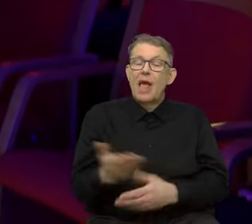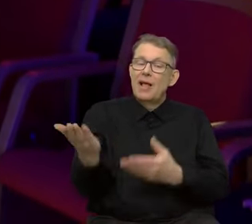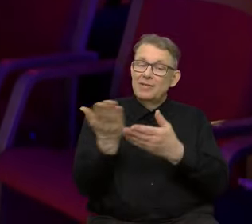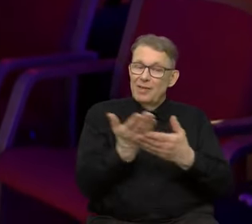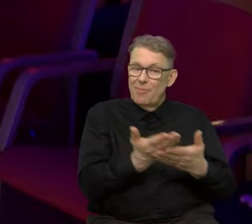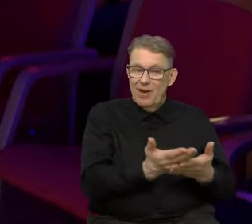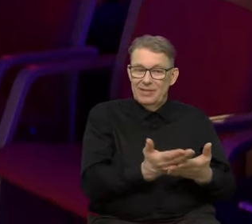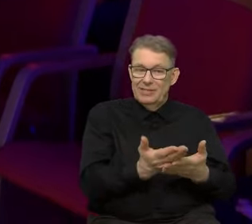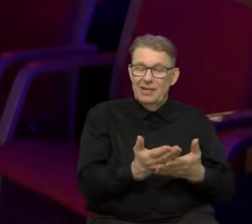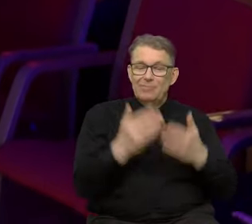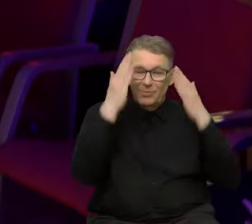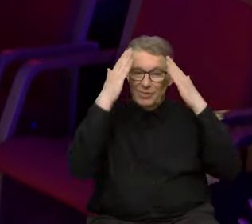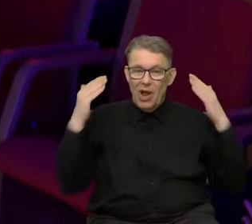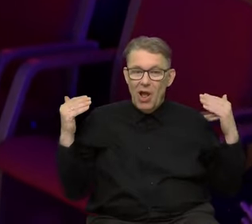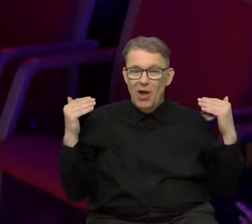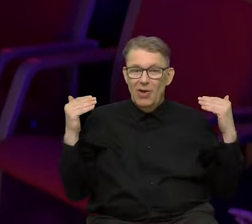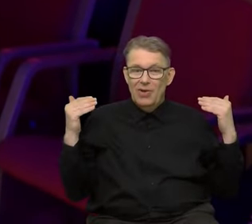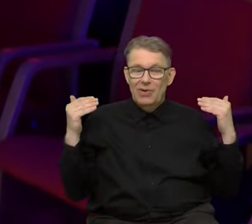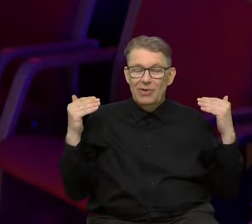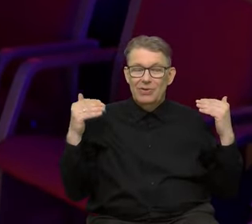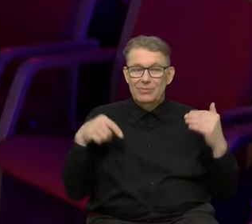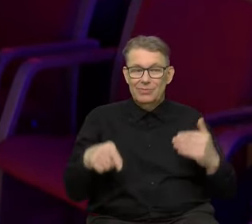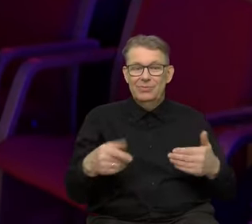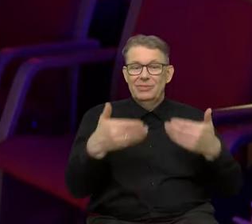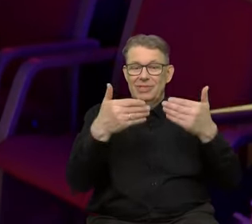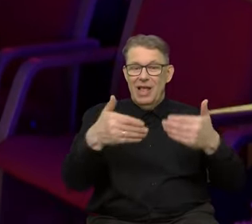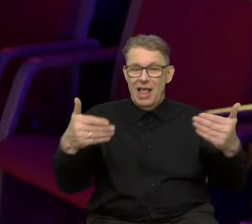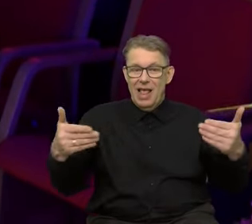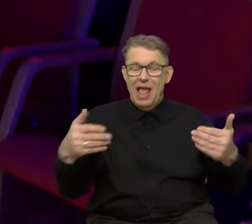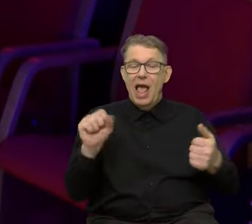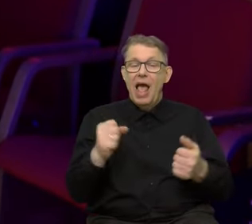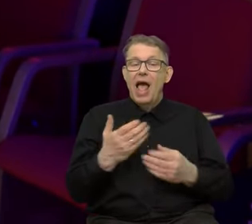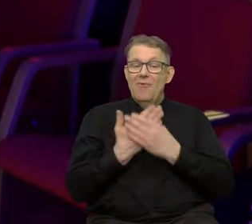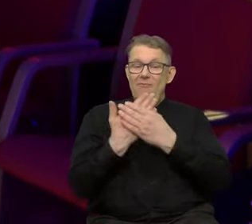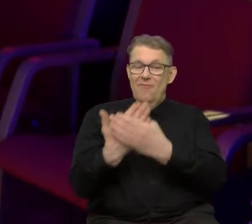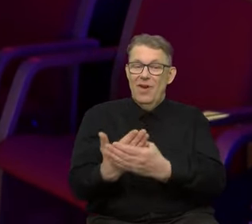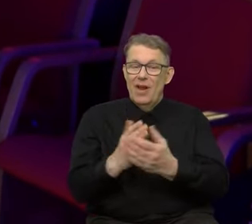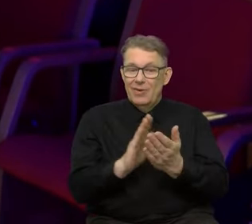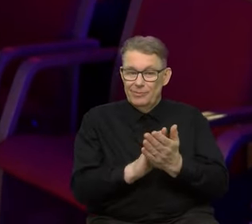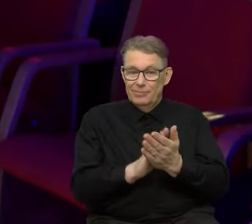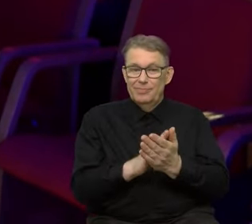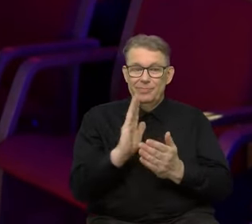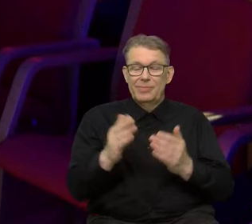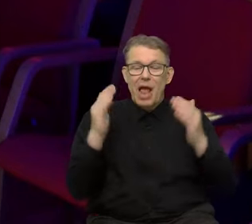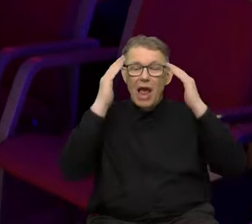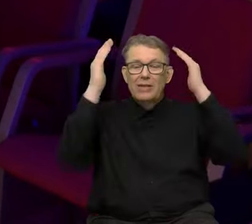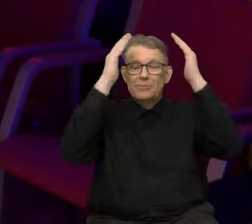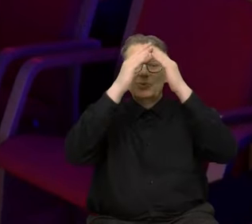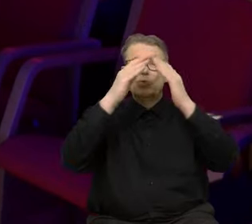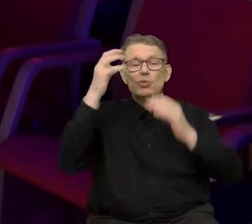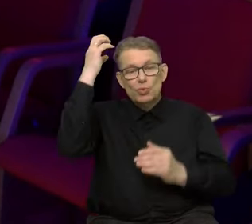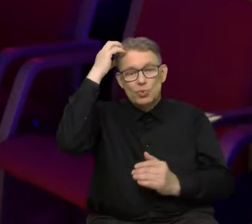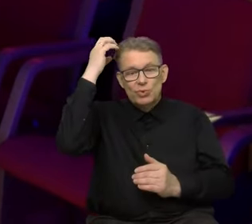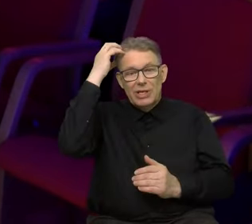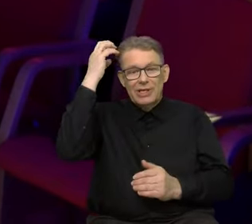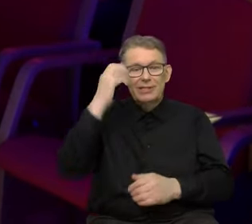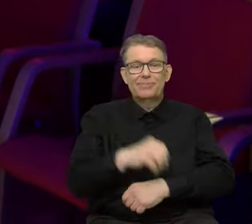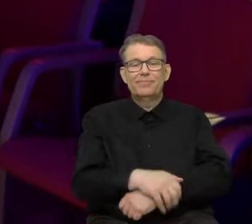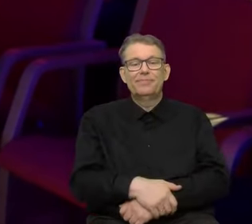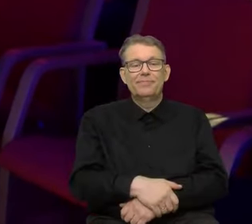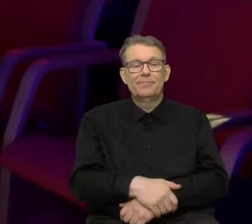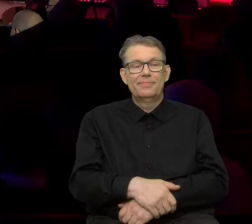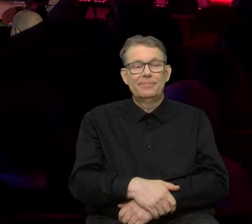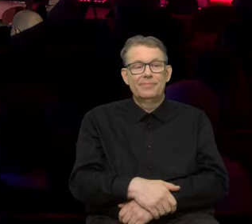Zapraszamy, drogie siostry, na scenę, a o wręczenie wyróżnienia prosimy arcybiskupa Józefa Gustka.